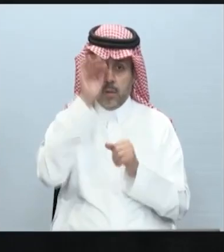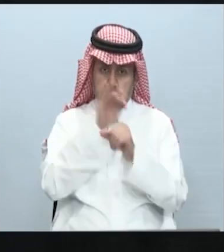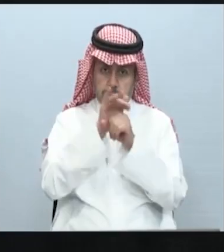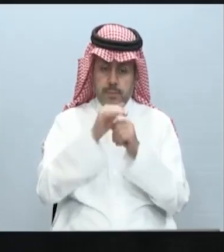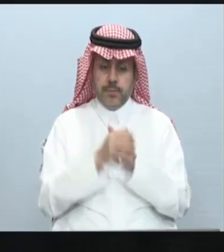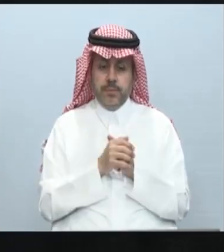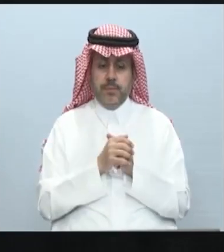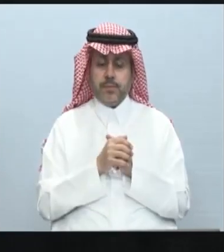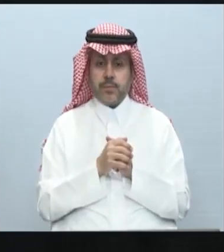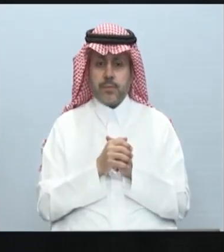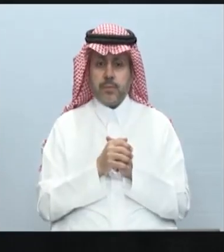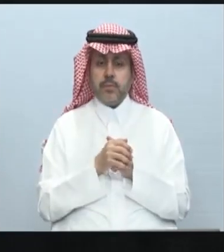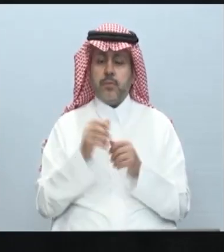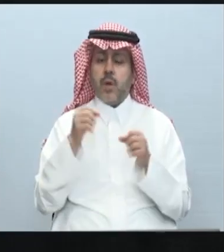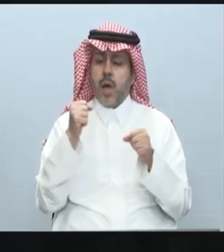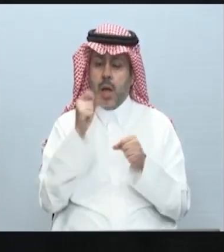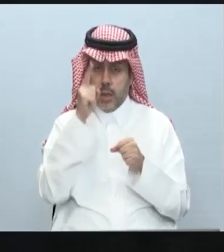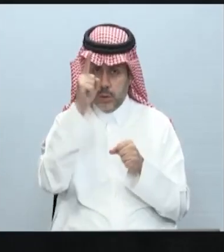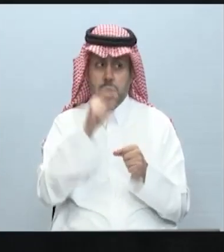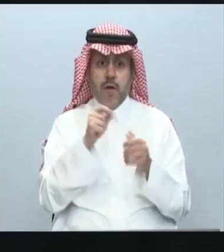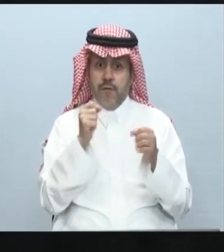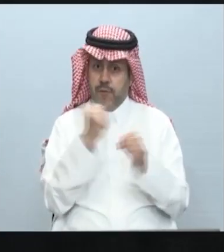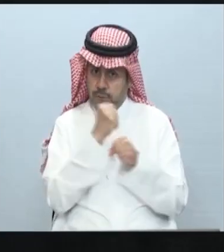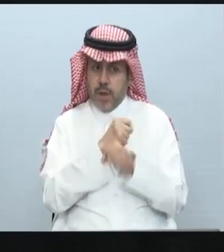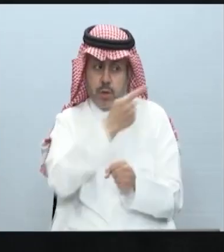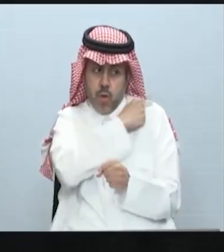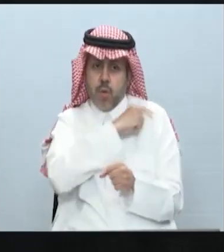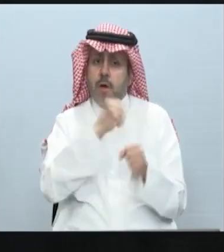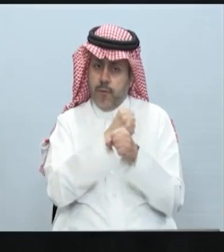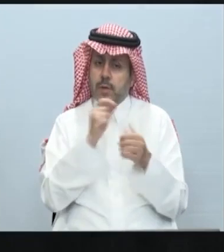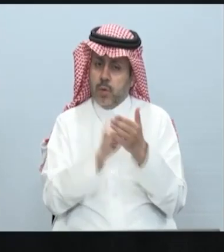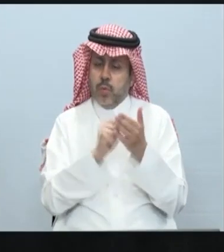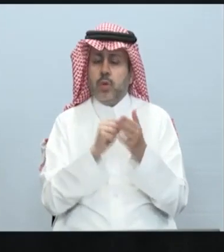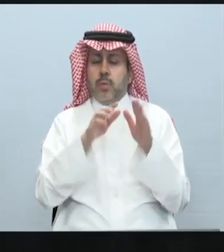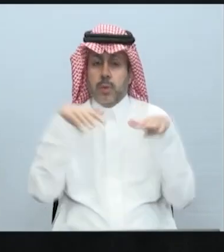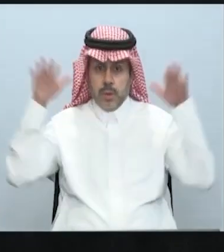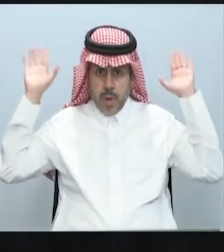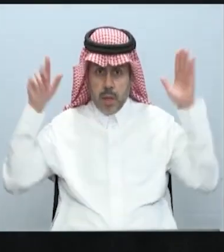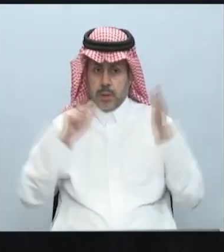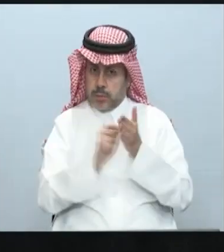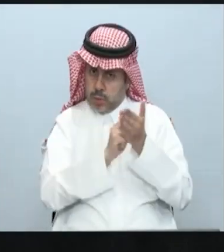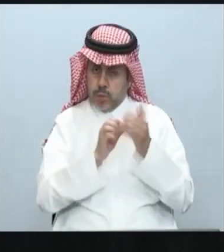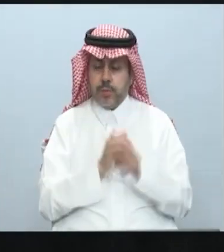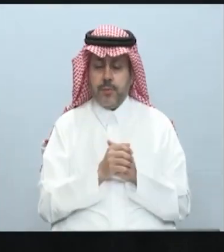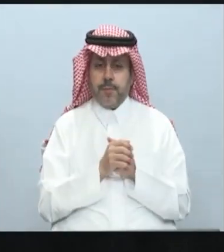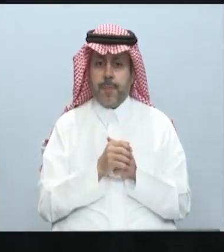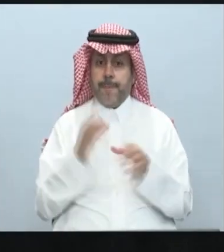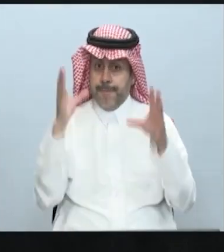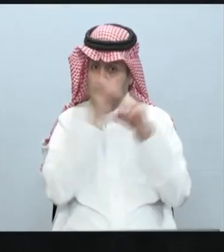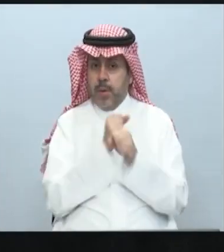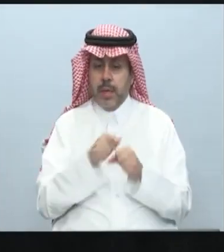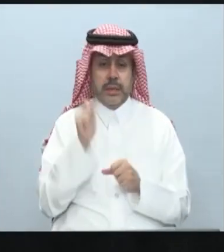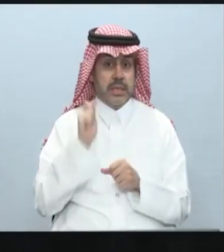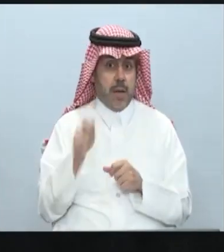وتعالى ويقرره بذنوبه فعلت كذا وكذا في يوم كذا وكذا فالخوف من الخوف